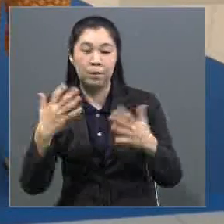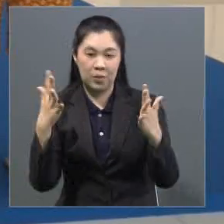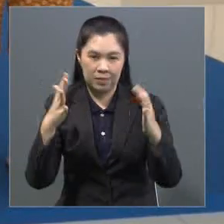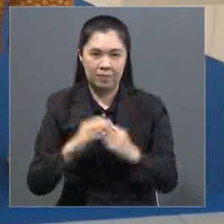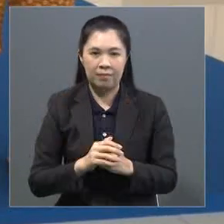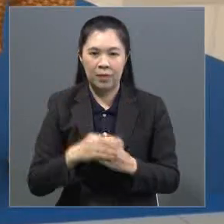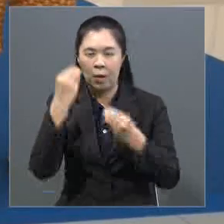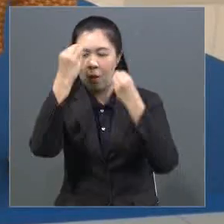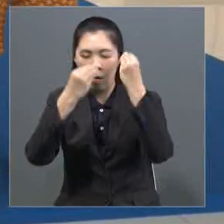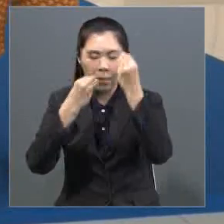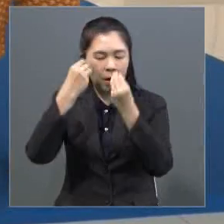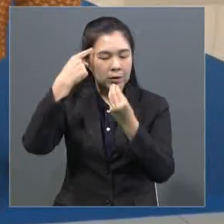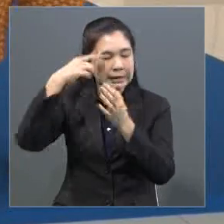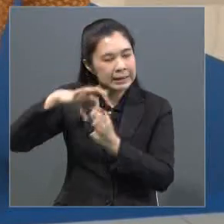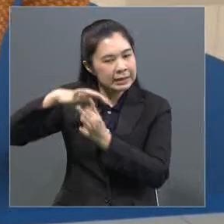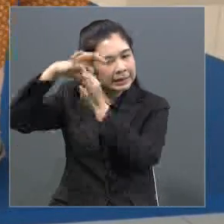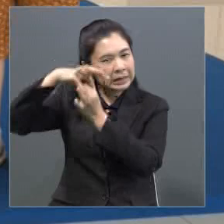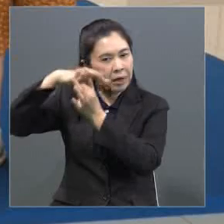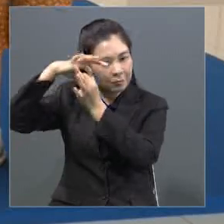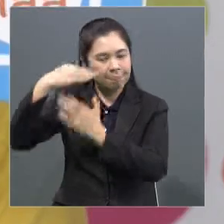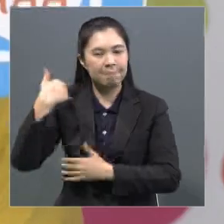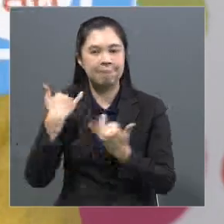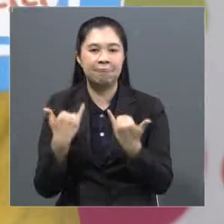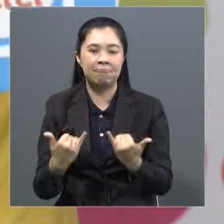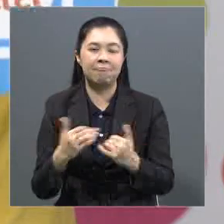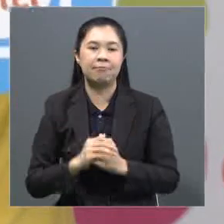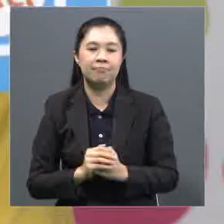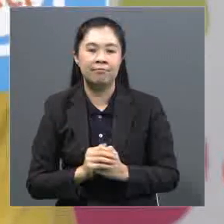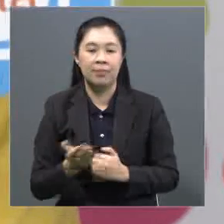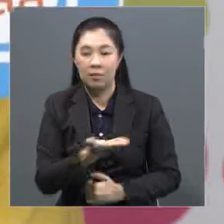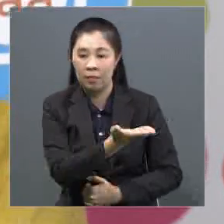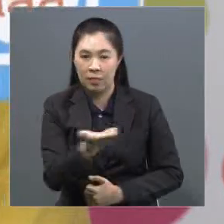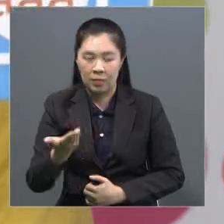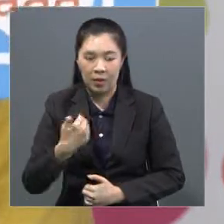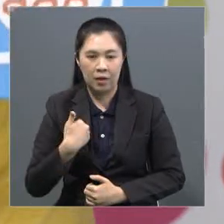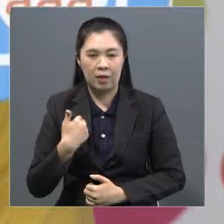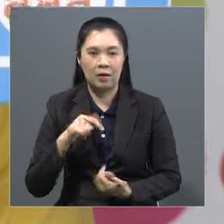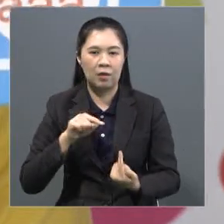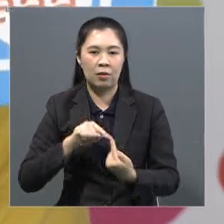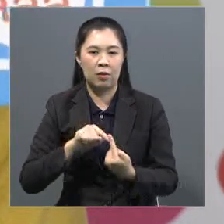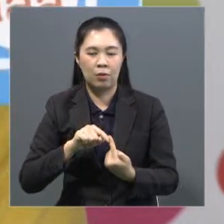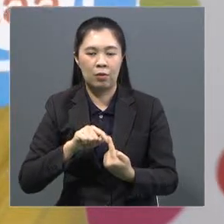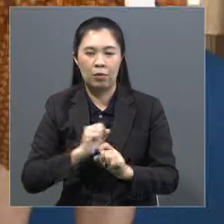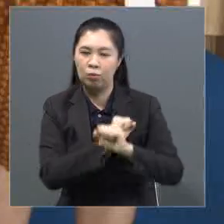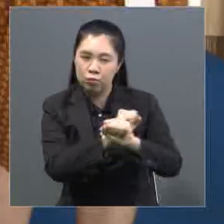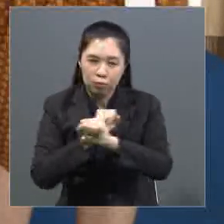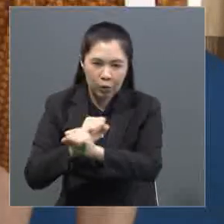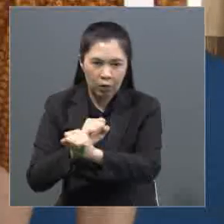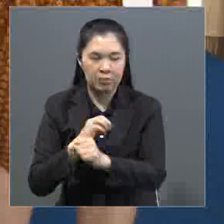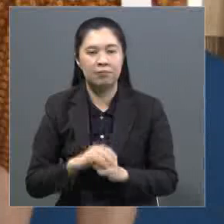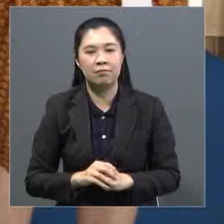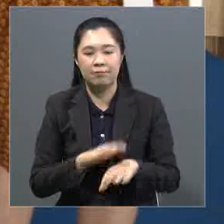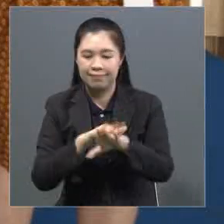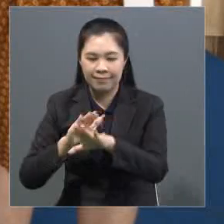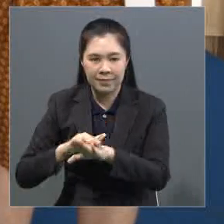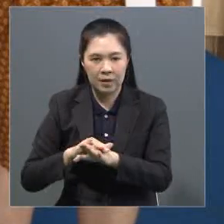เหล้าเมาถึงสมองรวมทั้งศาลพลังภาคีเครือข่ายรณรงค์ดื่มไม่ขับกลับบ้านปลอดภัยนะครับเน้นย้ำมาตรการดูแล